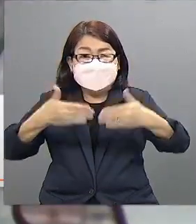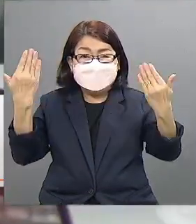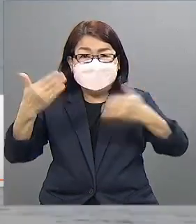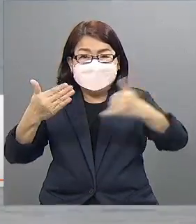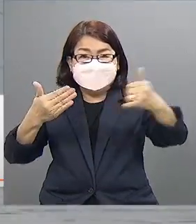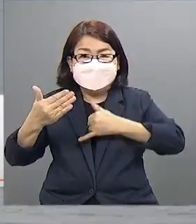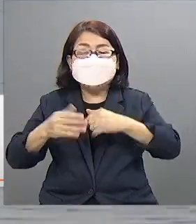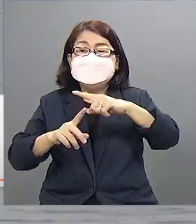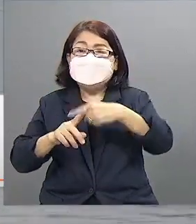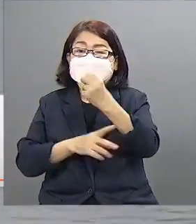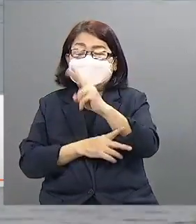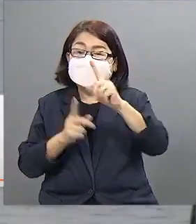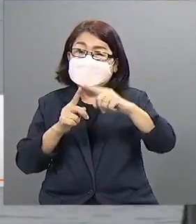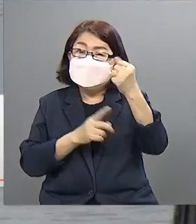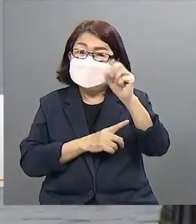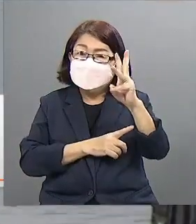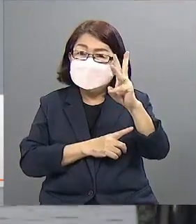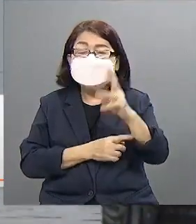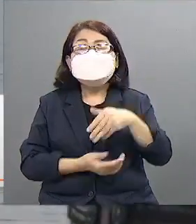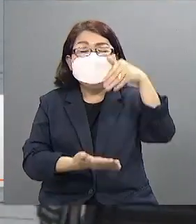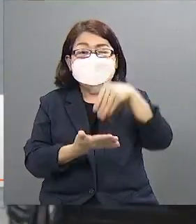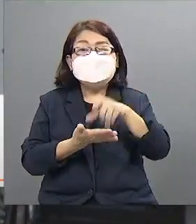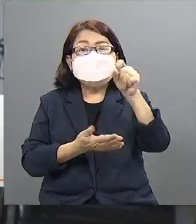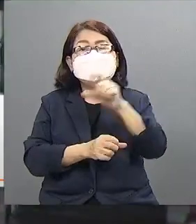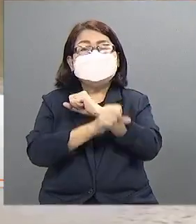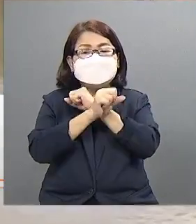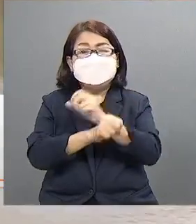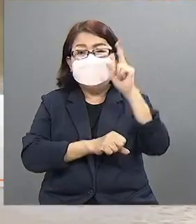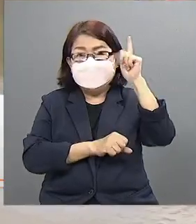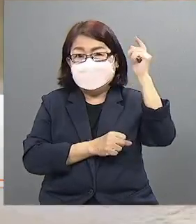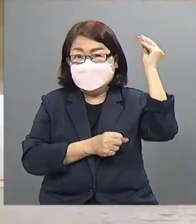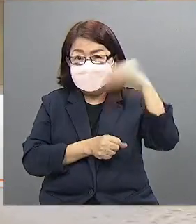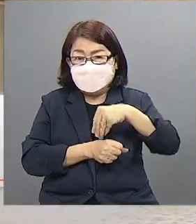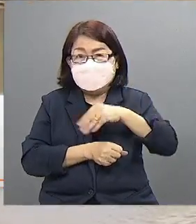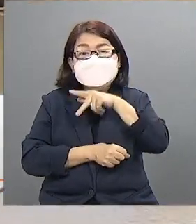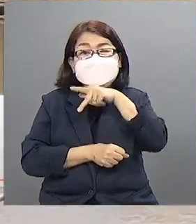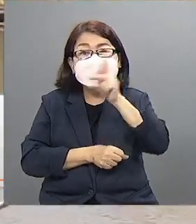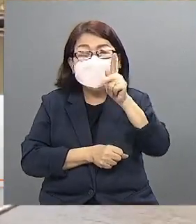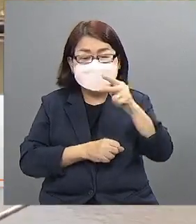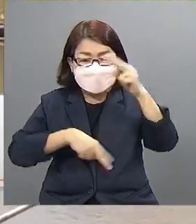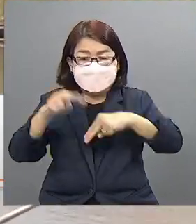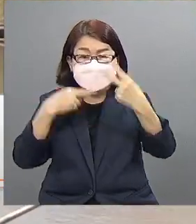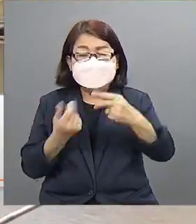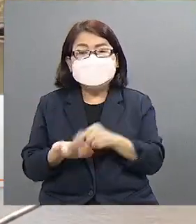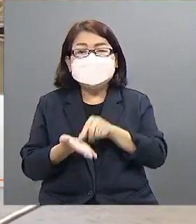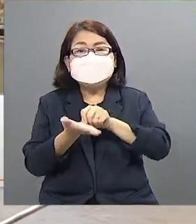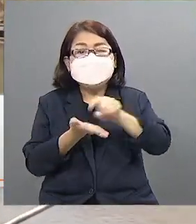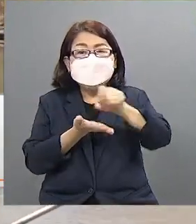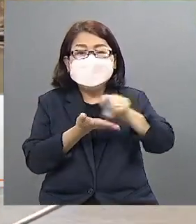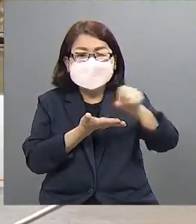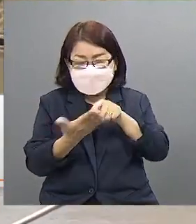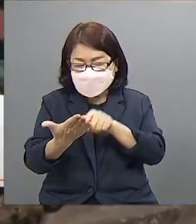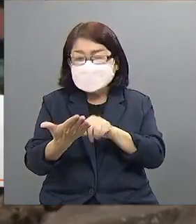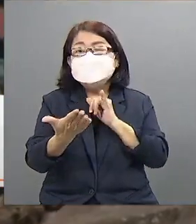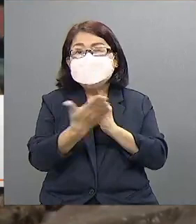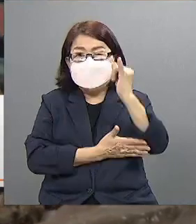เขาก็ไปตรวจสอบมาให้นะข้อเท็จจริงยืนยันว่าข้อมูลที่มีการส่งต่อชัวร์ครับโดยศบค.นั้นจะพิจาร